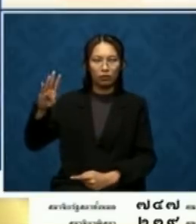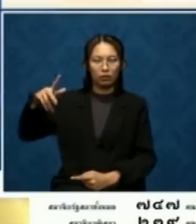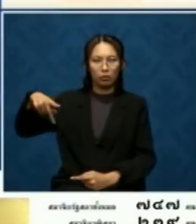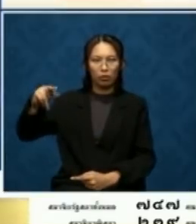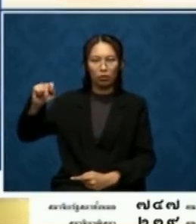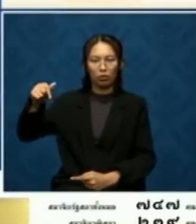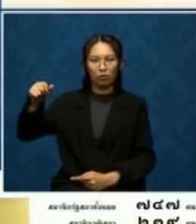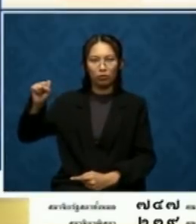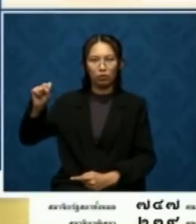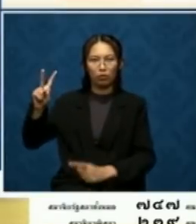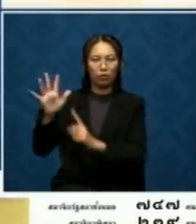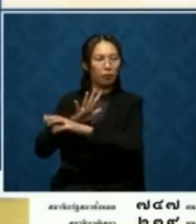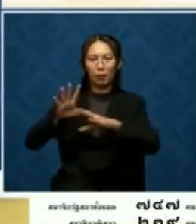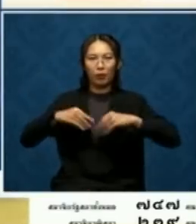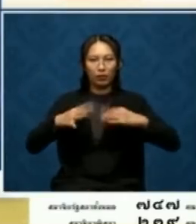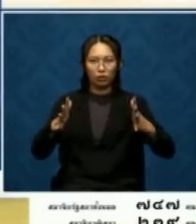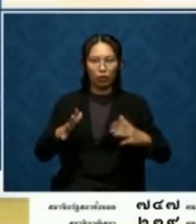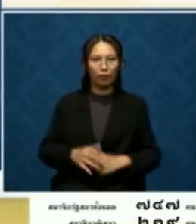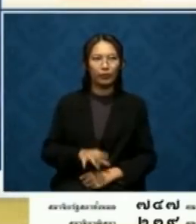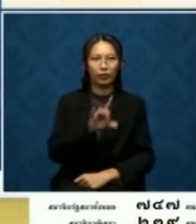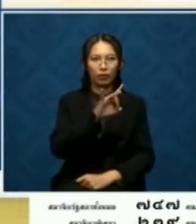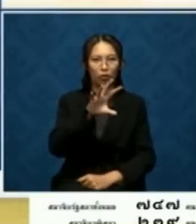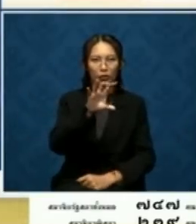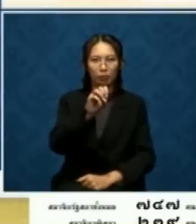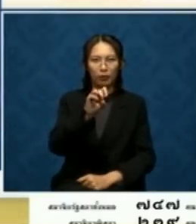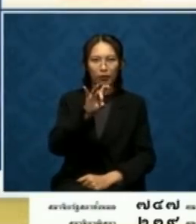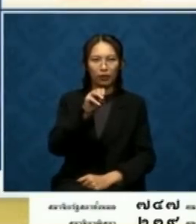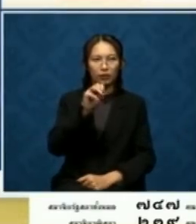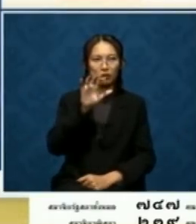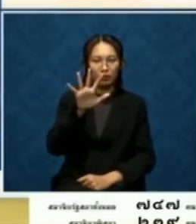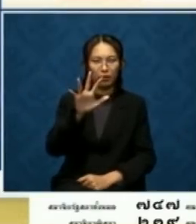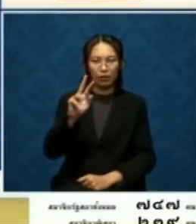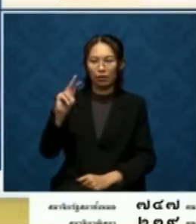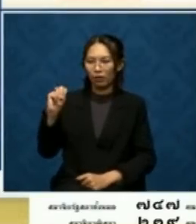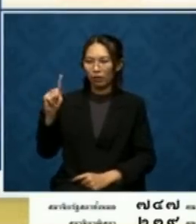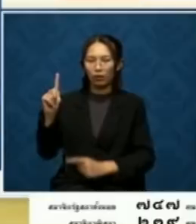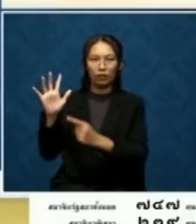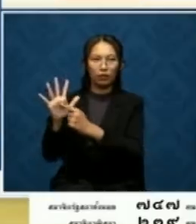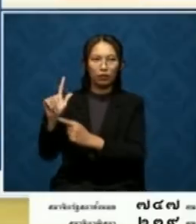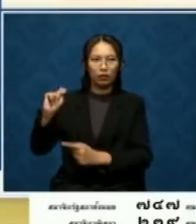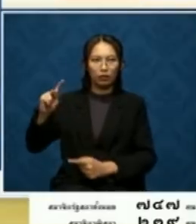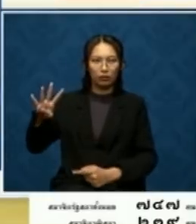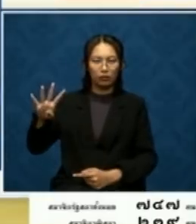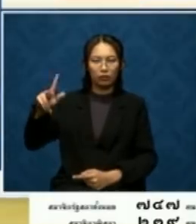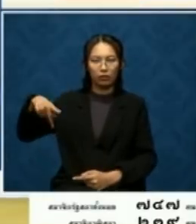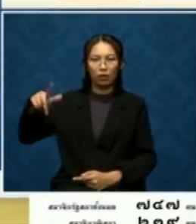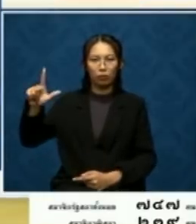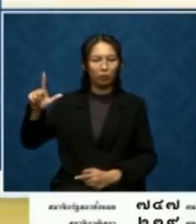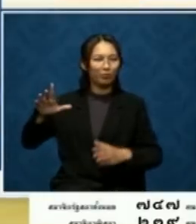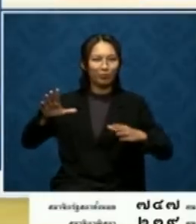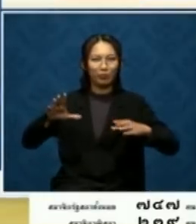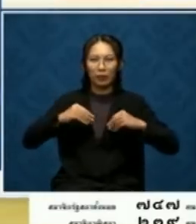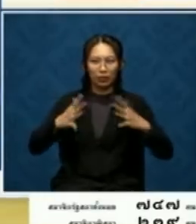กิจปนกับกระทรวงทางสังคมกันไปนะพ ร รคเล็กก็เอากระทรวงทางสังคมไปต่างๆเหล่านี ้ที่เขาพูดกันนั่งกระทรวงเดิมหรือว่าย้